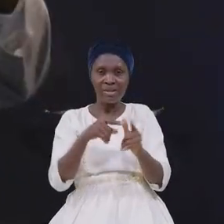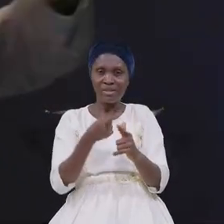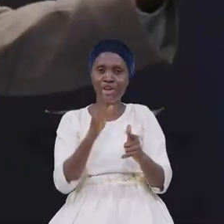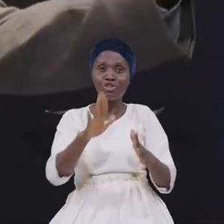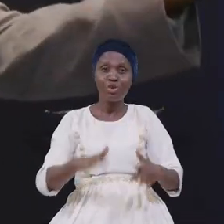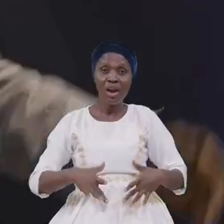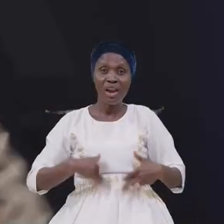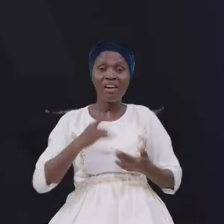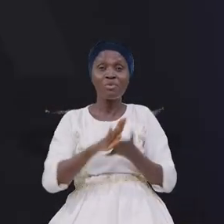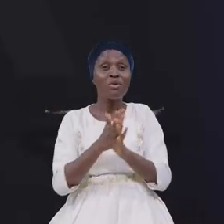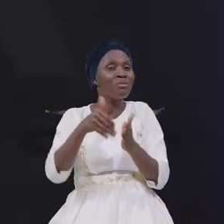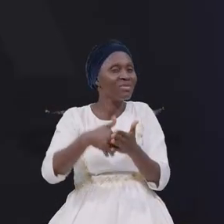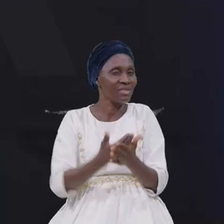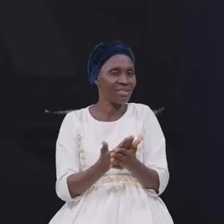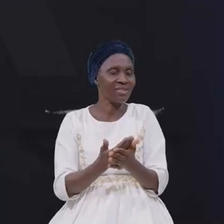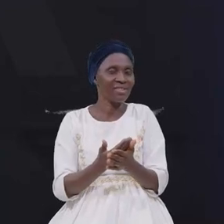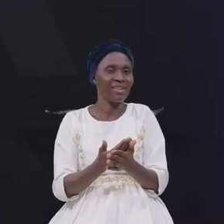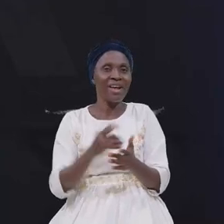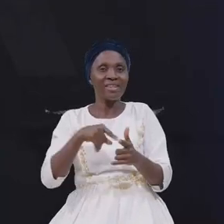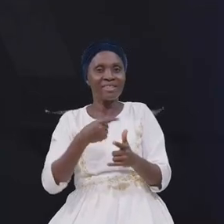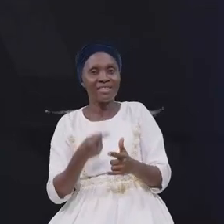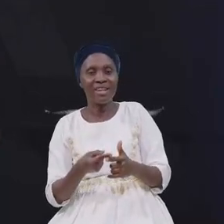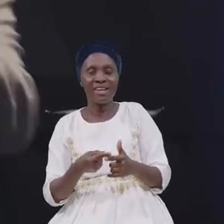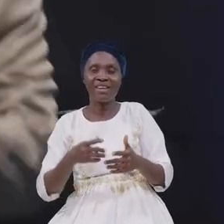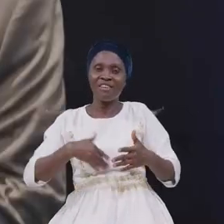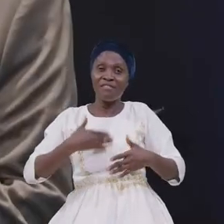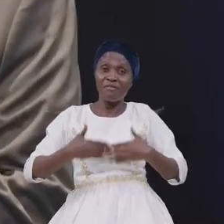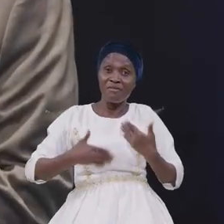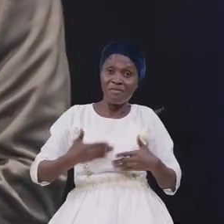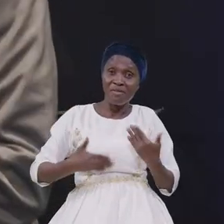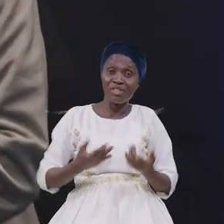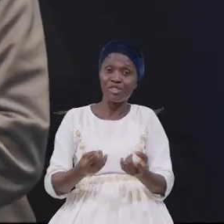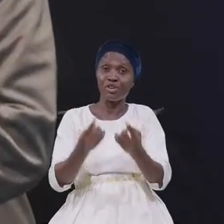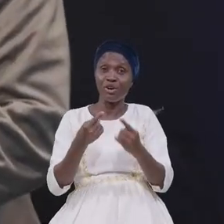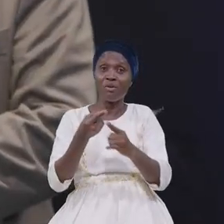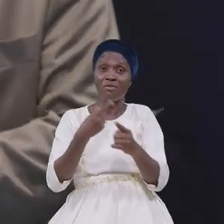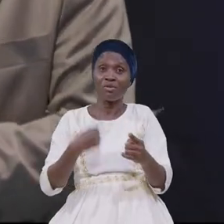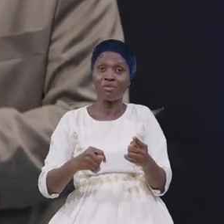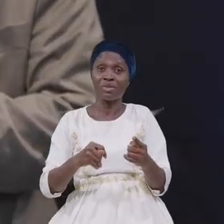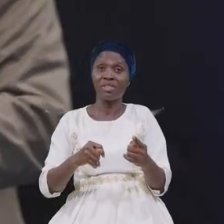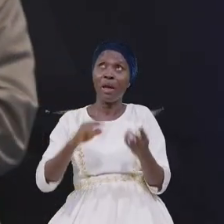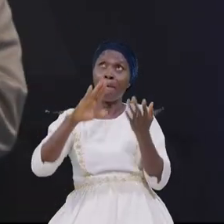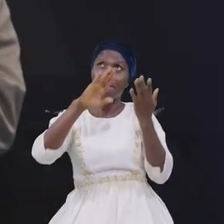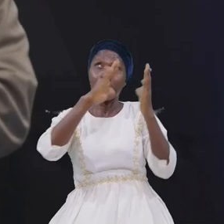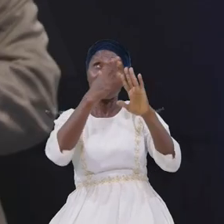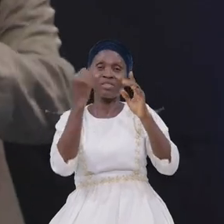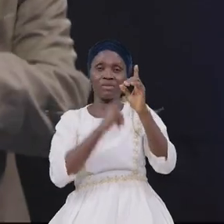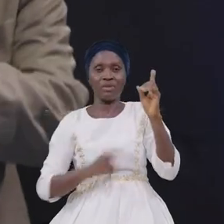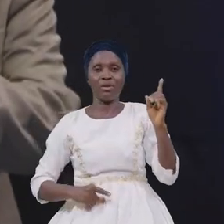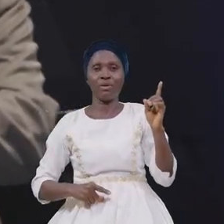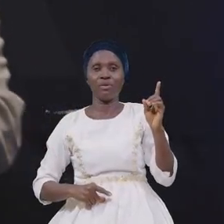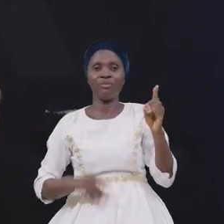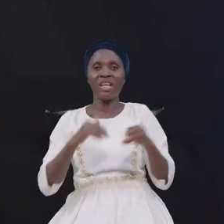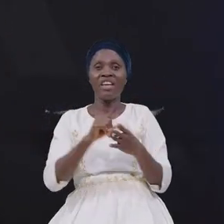est renouvelée. Le rafraîchissement vient de la présence du Seigneur. Voilà le verset